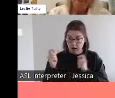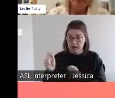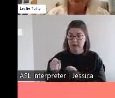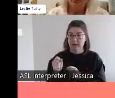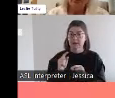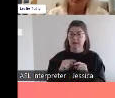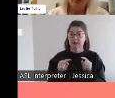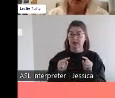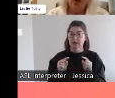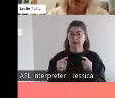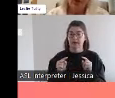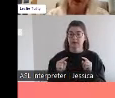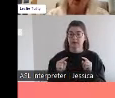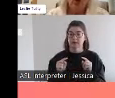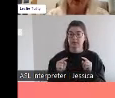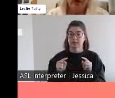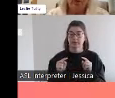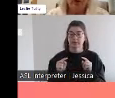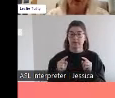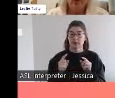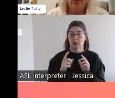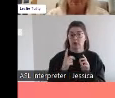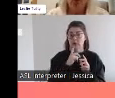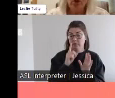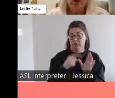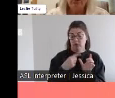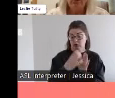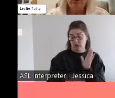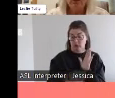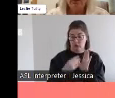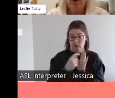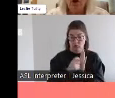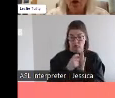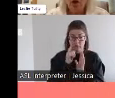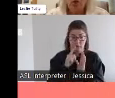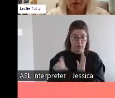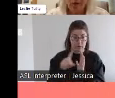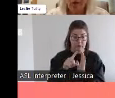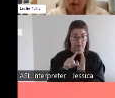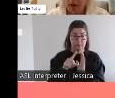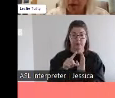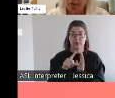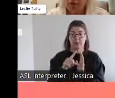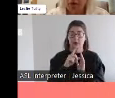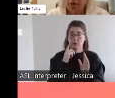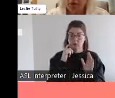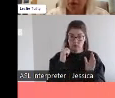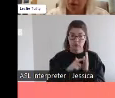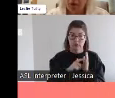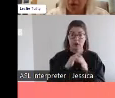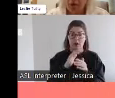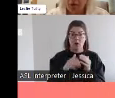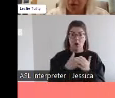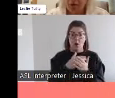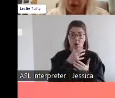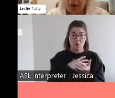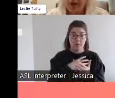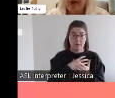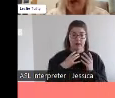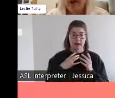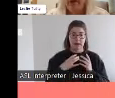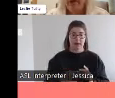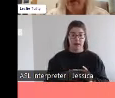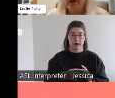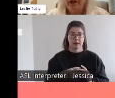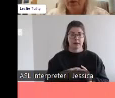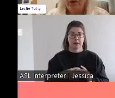Le premier chapitre aborde la question